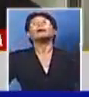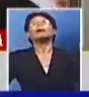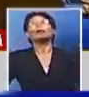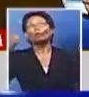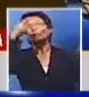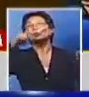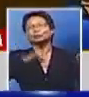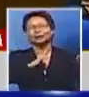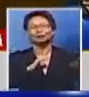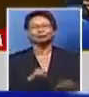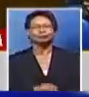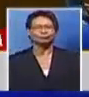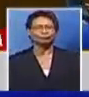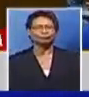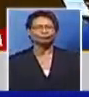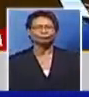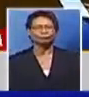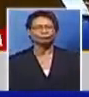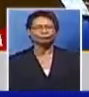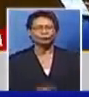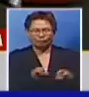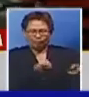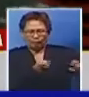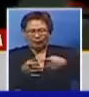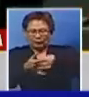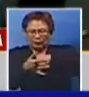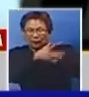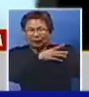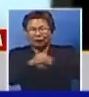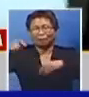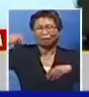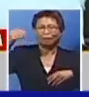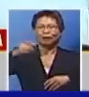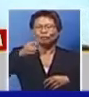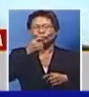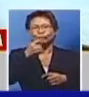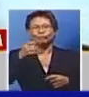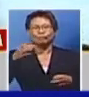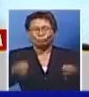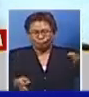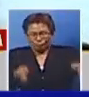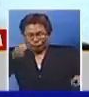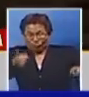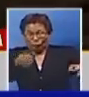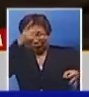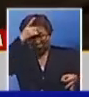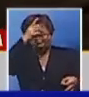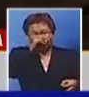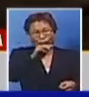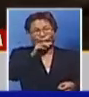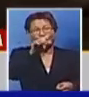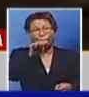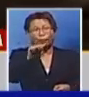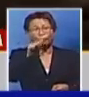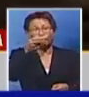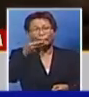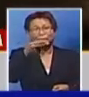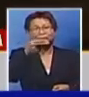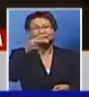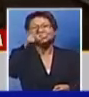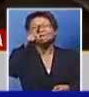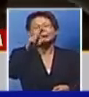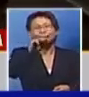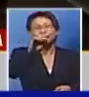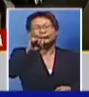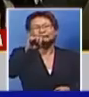doakan saya. Sementara itu, penyelaras teknikal dan kehakiman PABM Dr. Mazlina Muhammad Husin berkata, sesi saringan